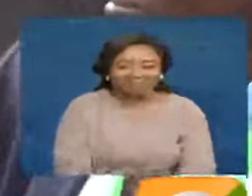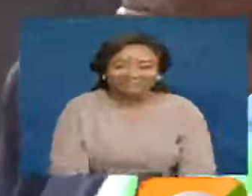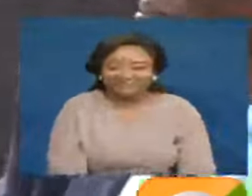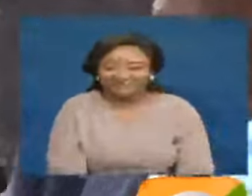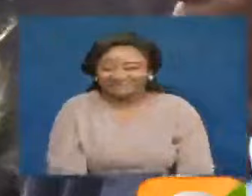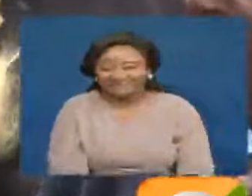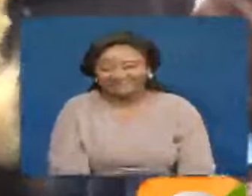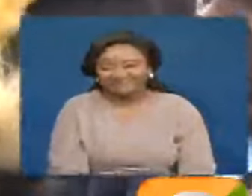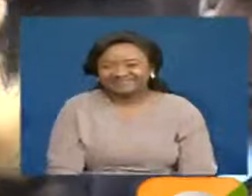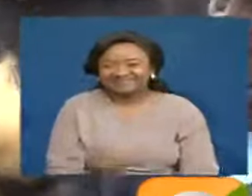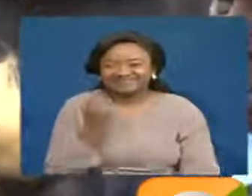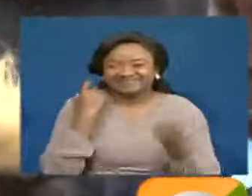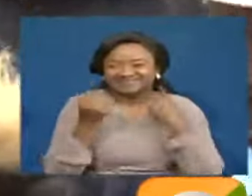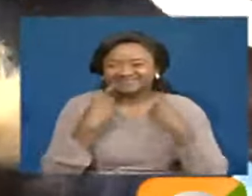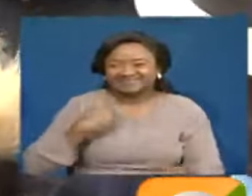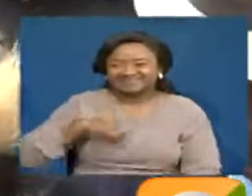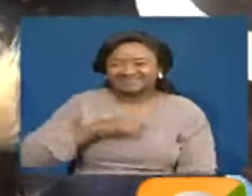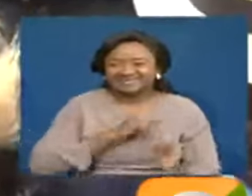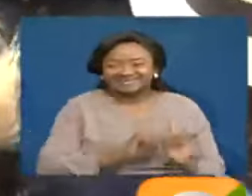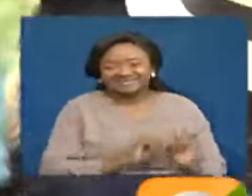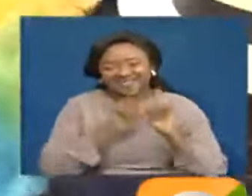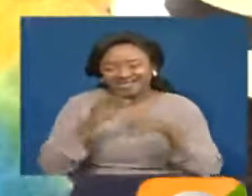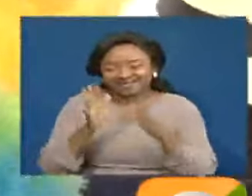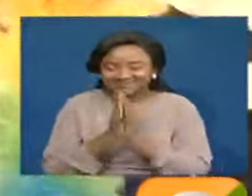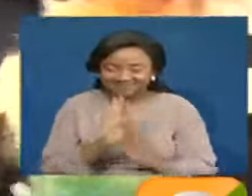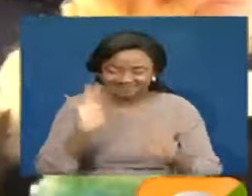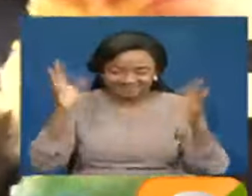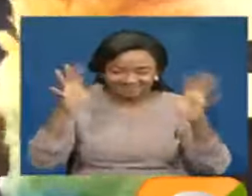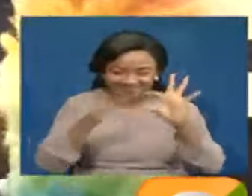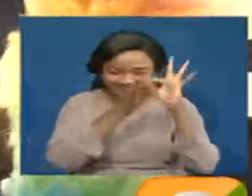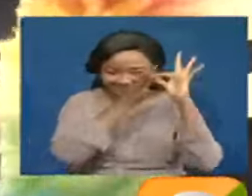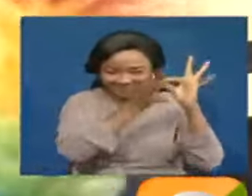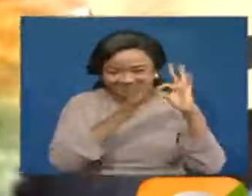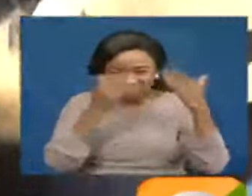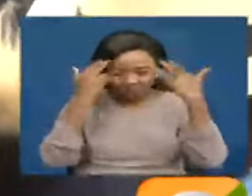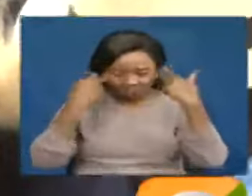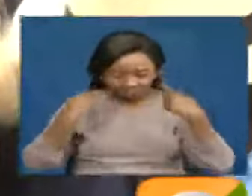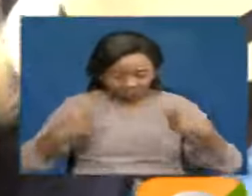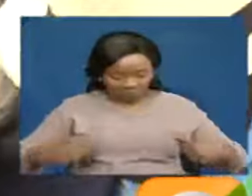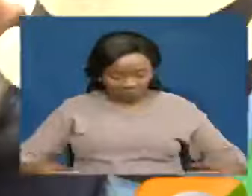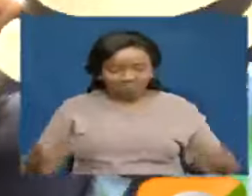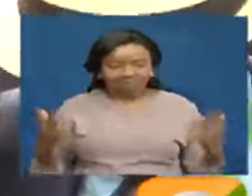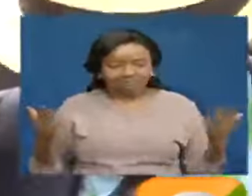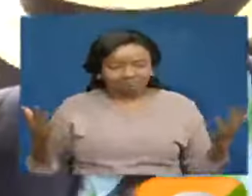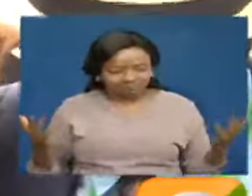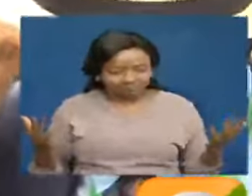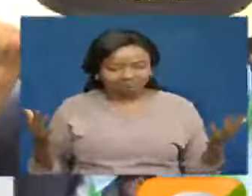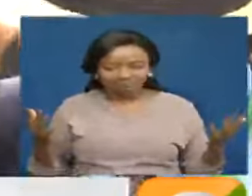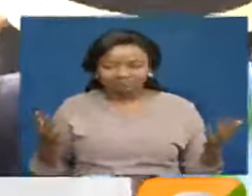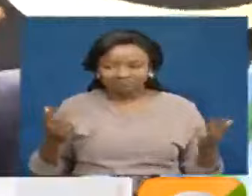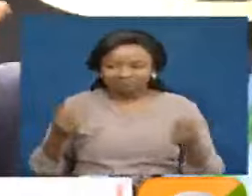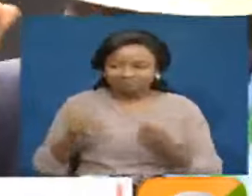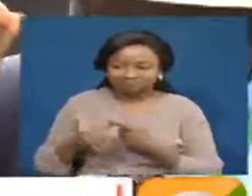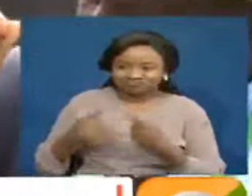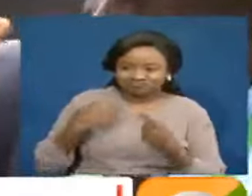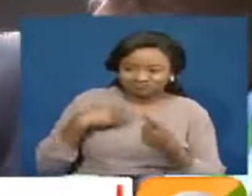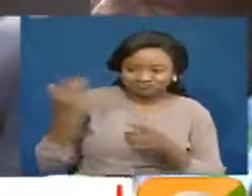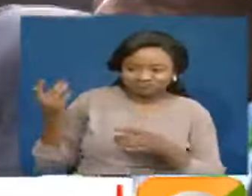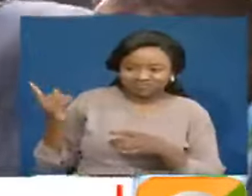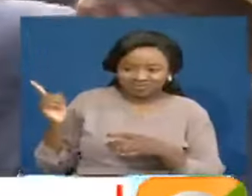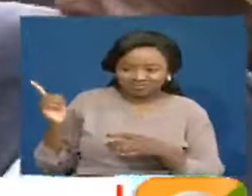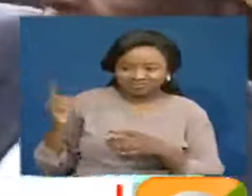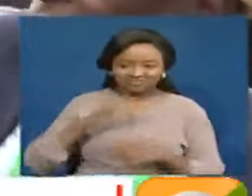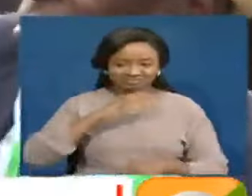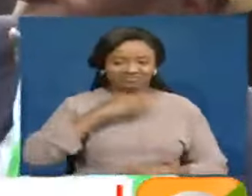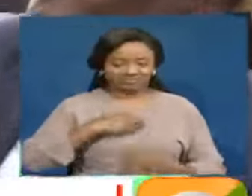Kericho tumekuja kitamaduni, na hapa venye niko mkiniangalia kuna ile kibuyu, ile tunaita sotet